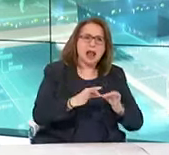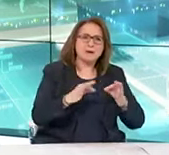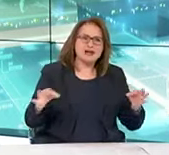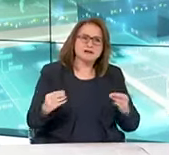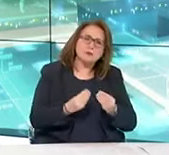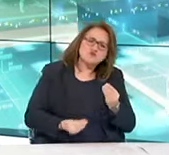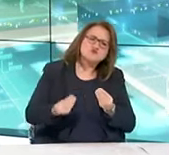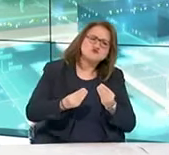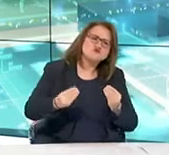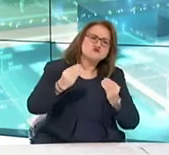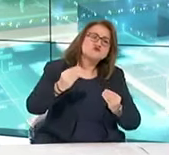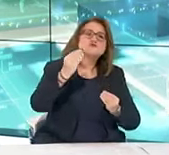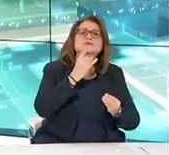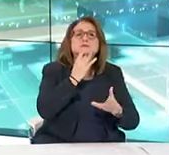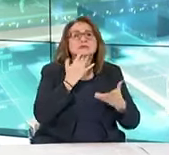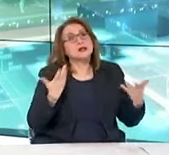στην πατρίδα μας.